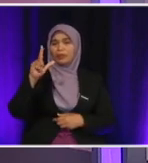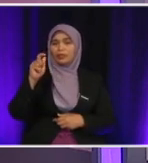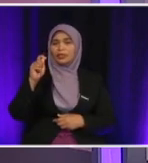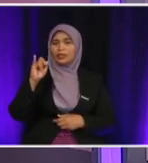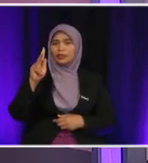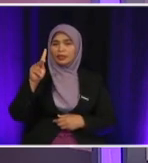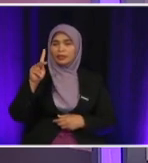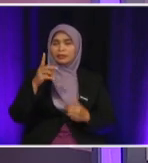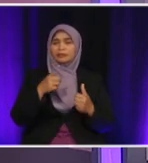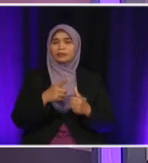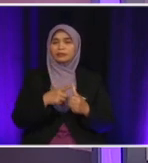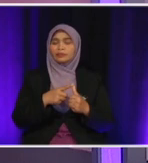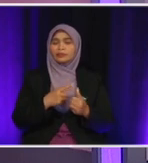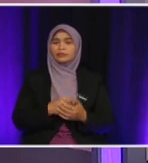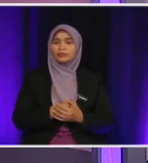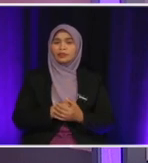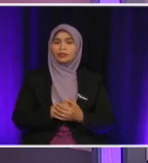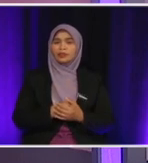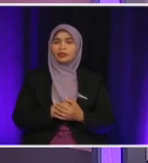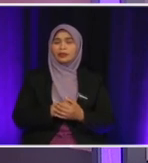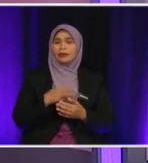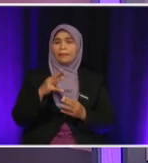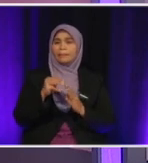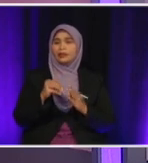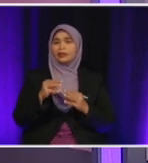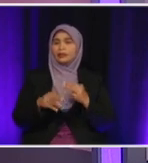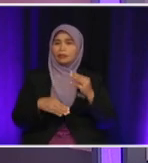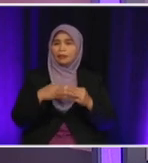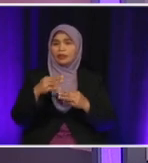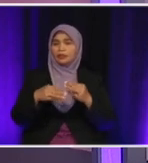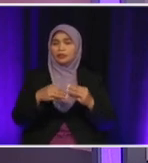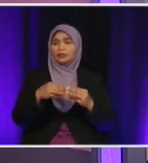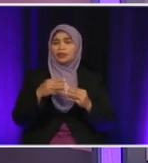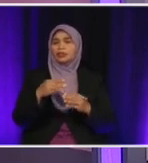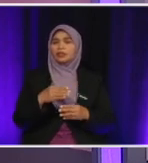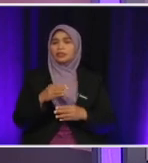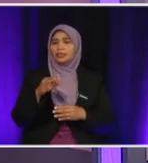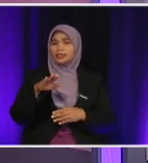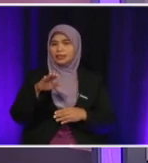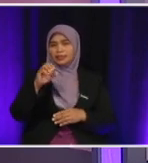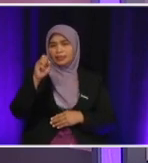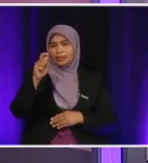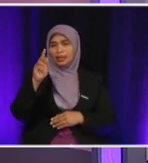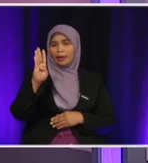yaitu memacu kestabilan negara Rasulullah dalam aspek ini Rasulullah telah melakukan